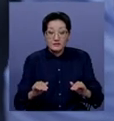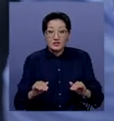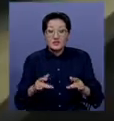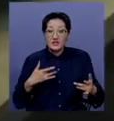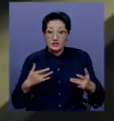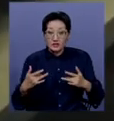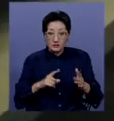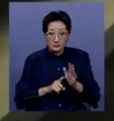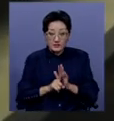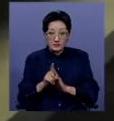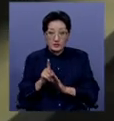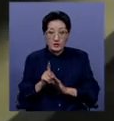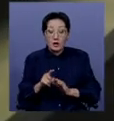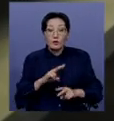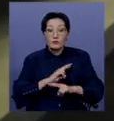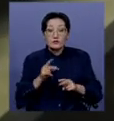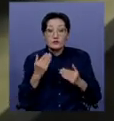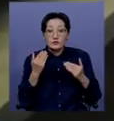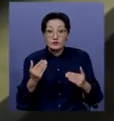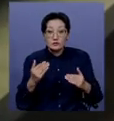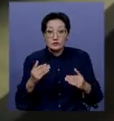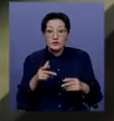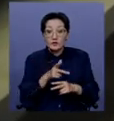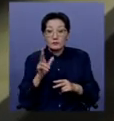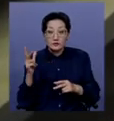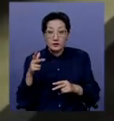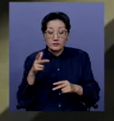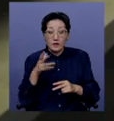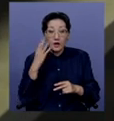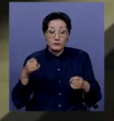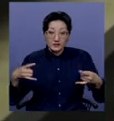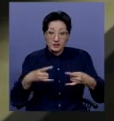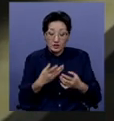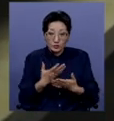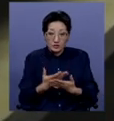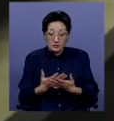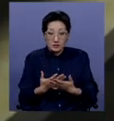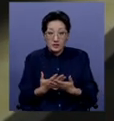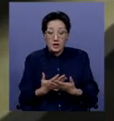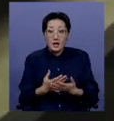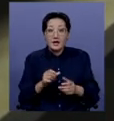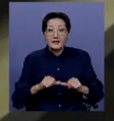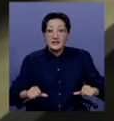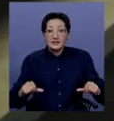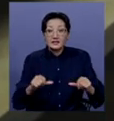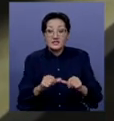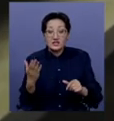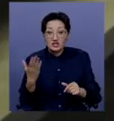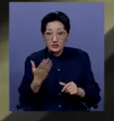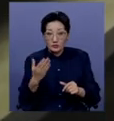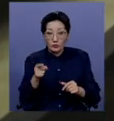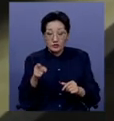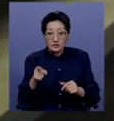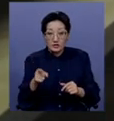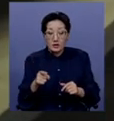жасөспірімдер театрынан бастайды. Марқұмның соңғы түскен туындысы Алматы арнасынан көрсетіліп жатқан карантин телесериалы. Онда